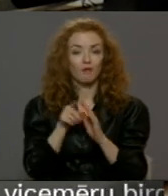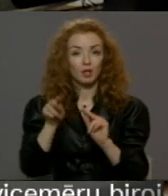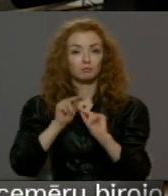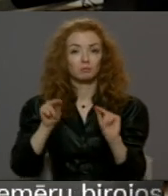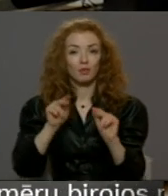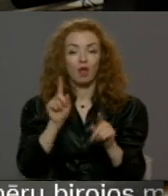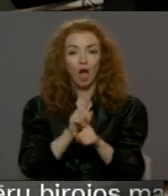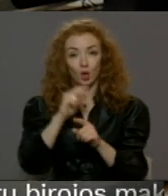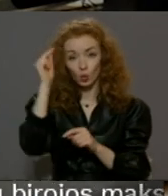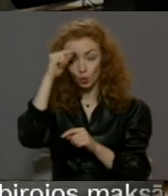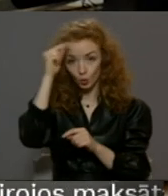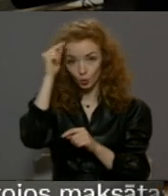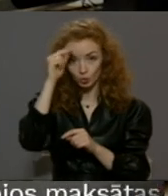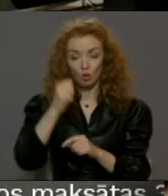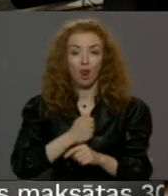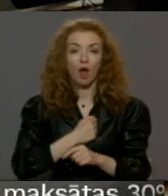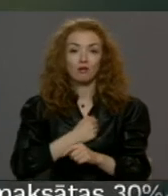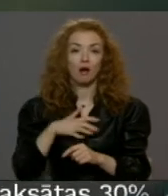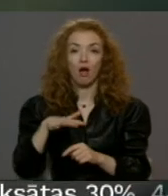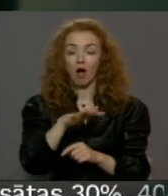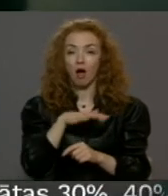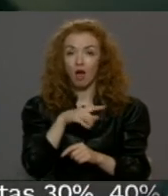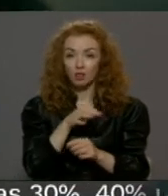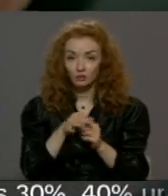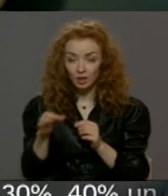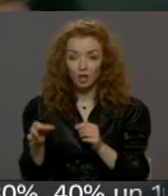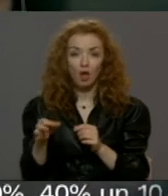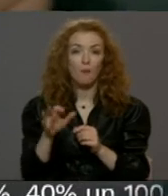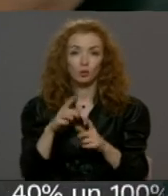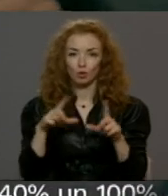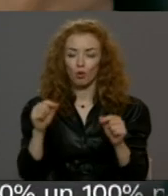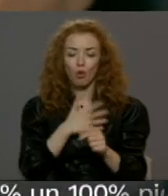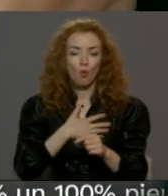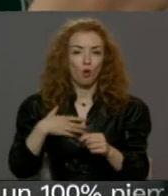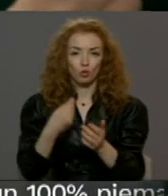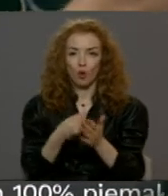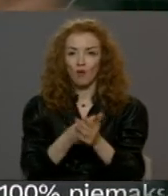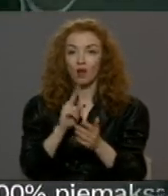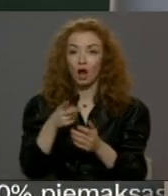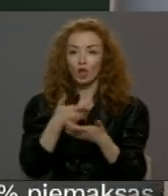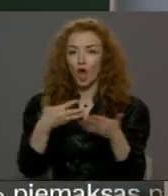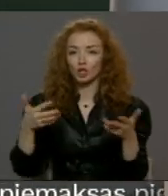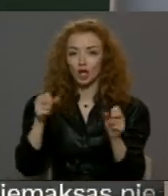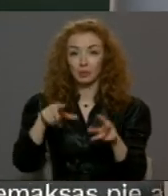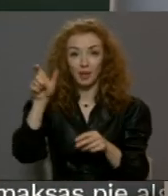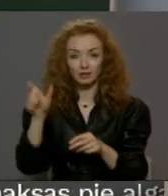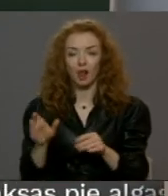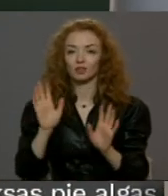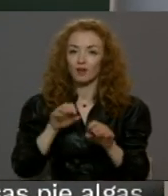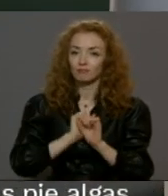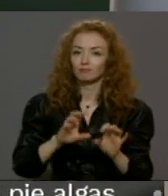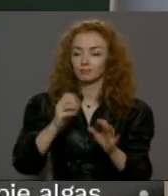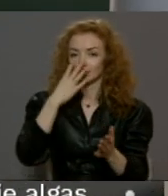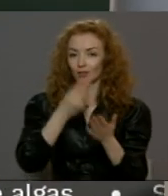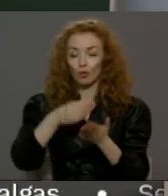arī Transporta un sakaru institūta Latgales filiālē. Skolā ļoti novērtē to, ka dažādu nozaru speciālisti tagad var dalīties savā